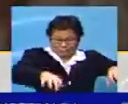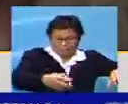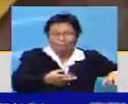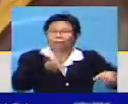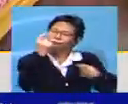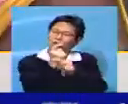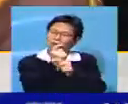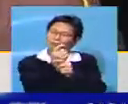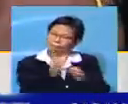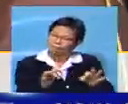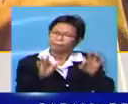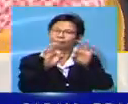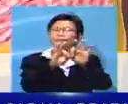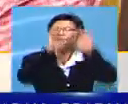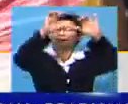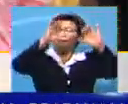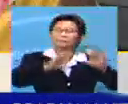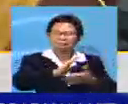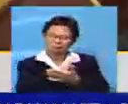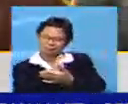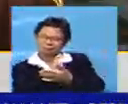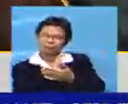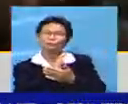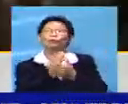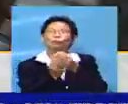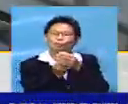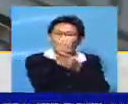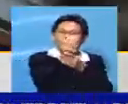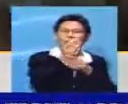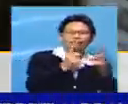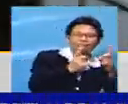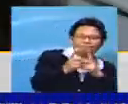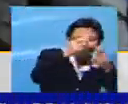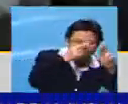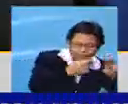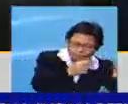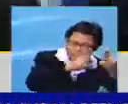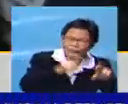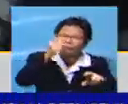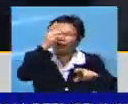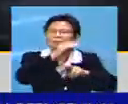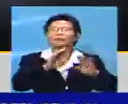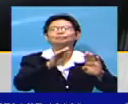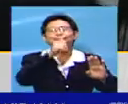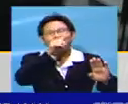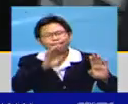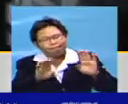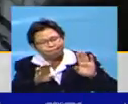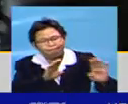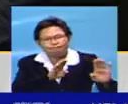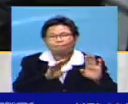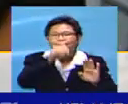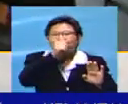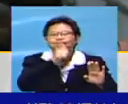pentingnya kesederhanaan sebagai pendekatan untuk memupuk dialog, sikap saling menghormati, persefahaman dan toleransi bagi memerangi semua